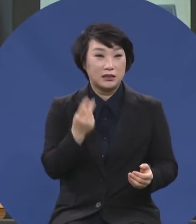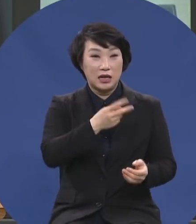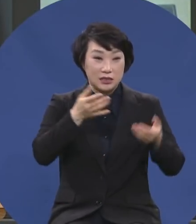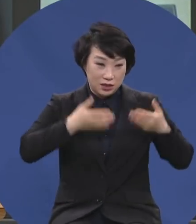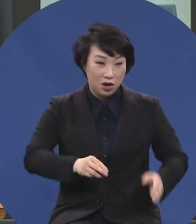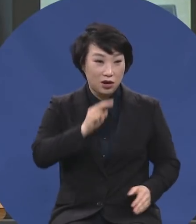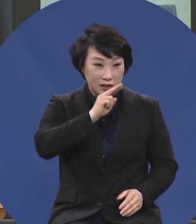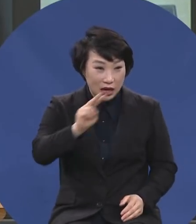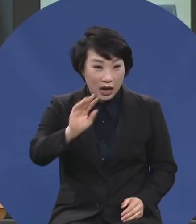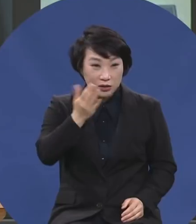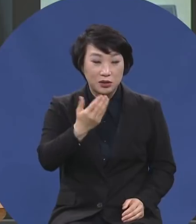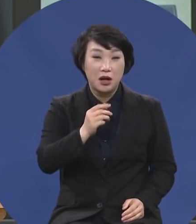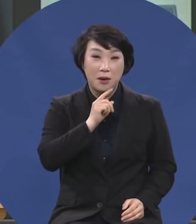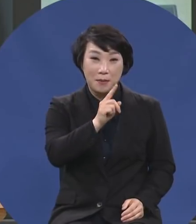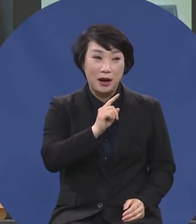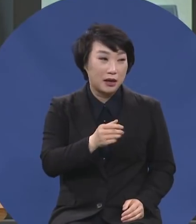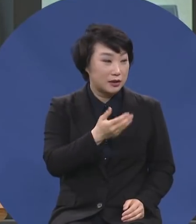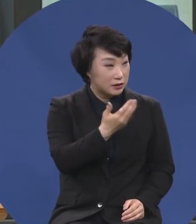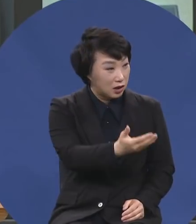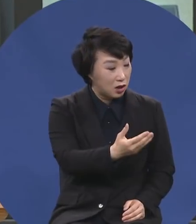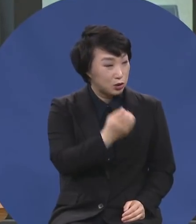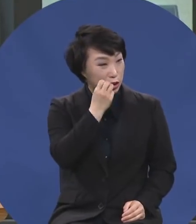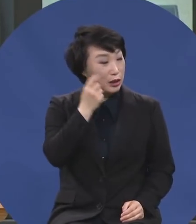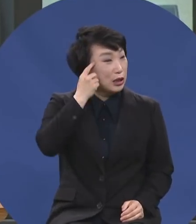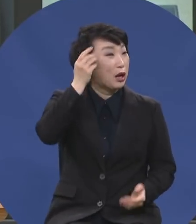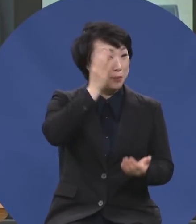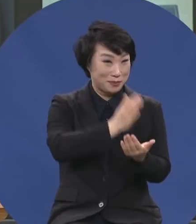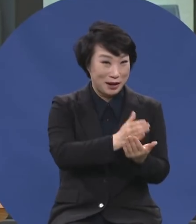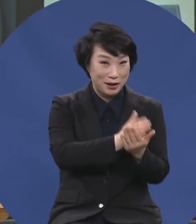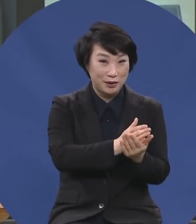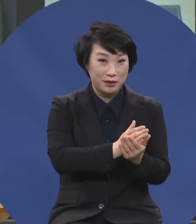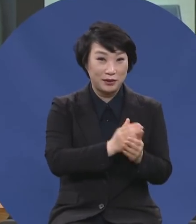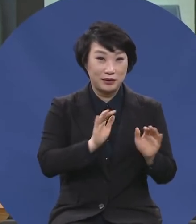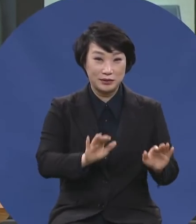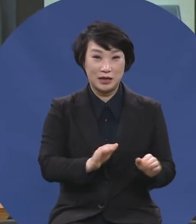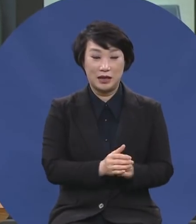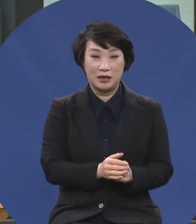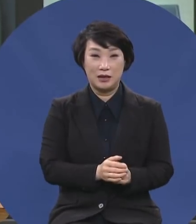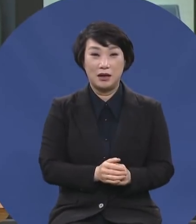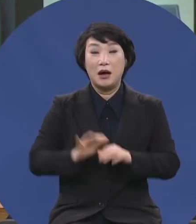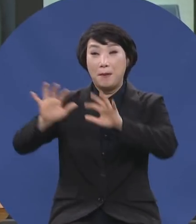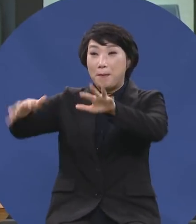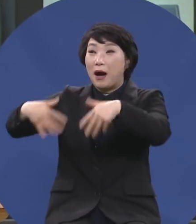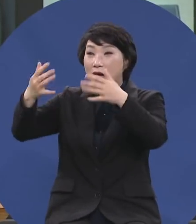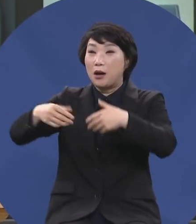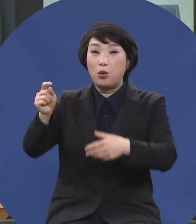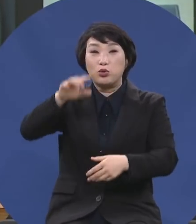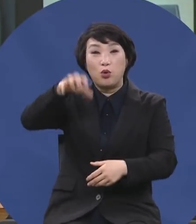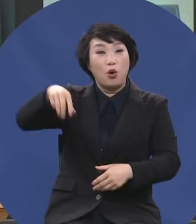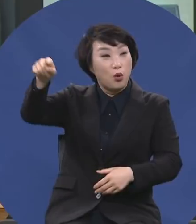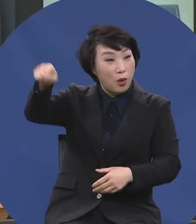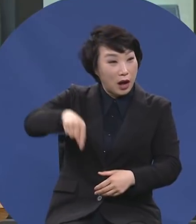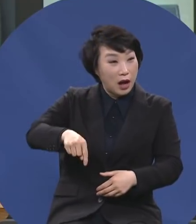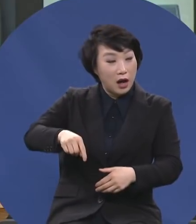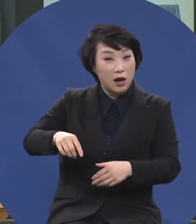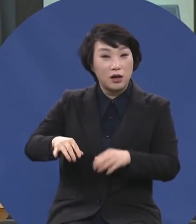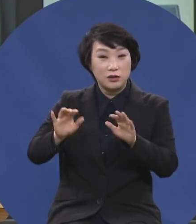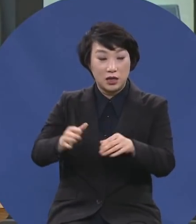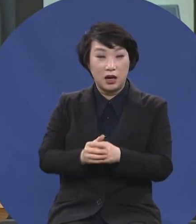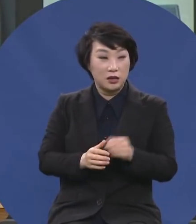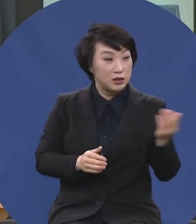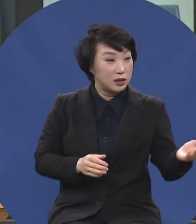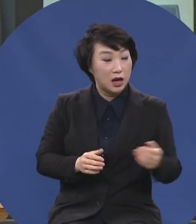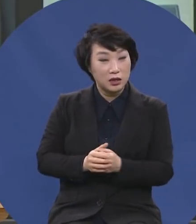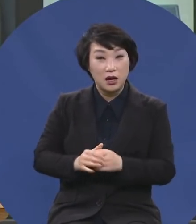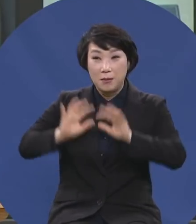거듭나야 하겠다는 말을 기여기지 말라. 바람이 이무로 불매 네가